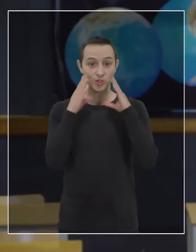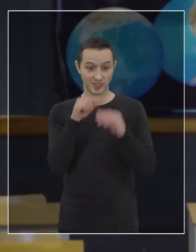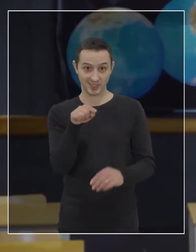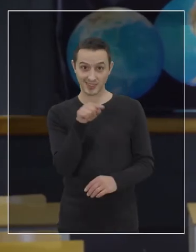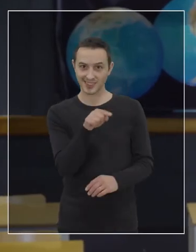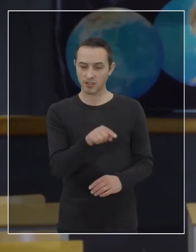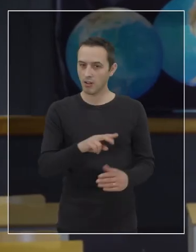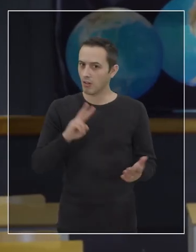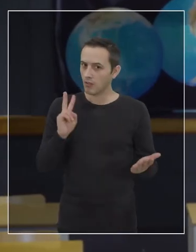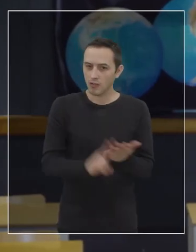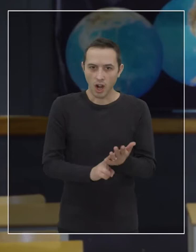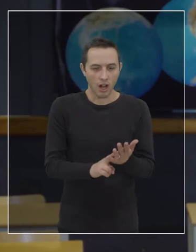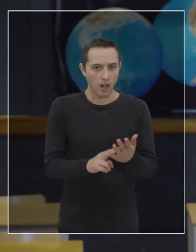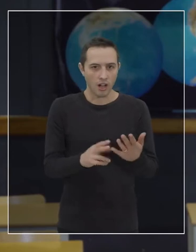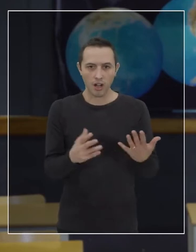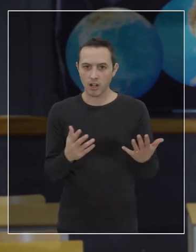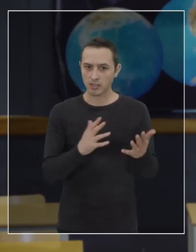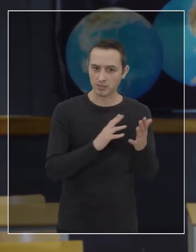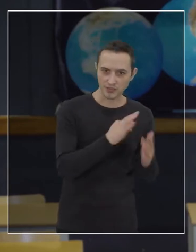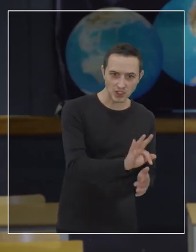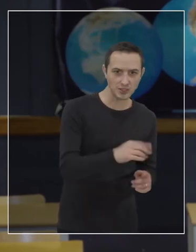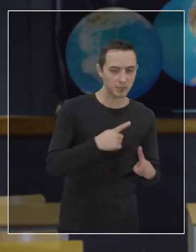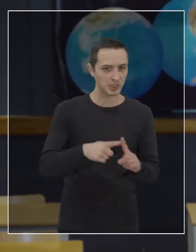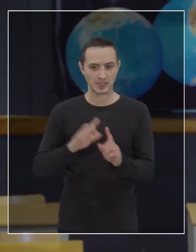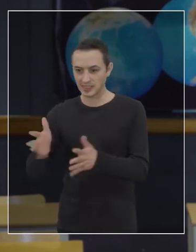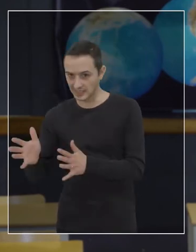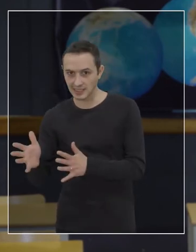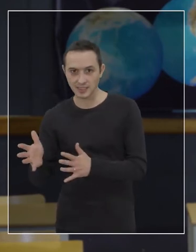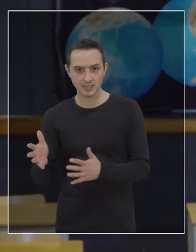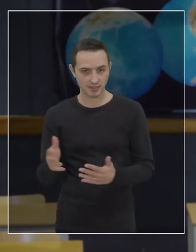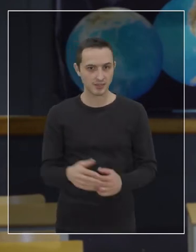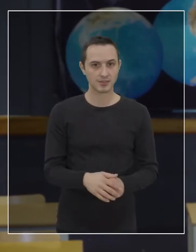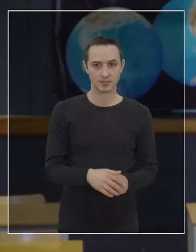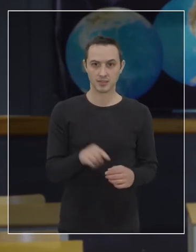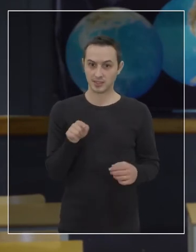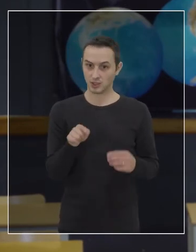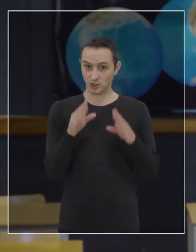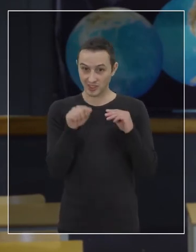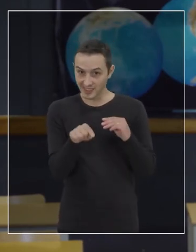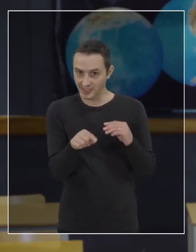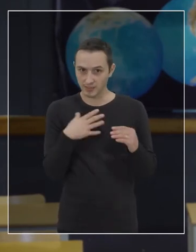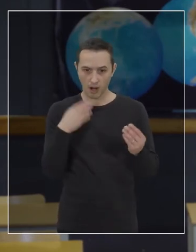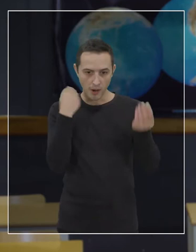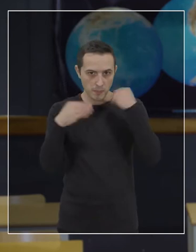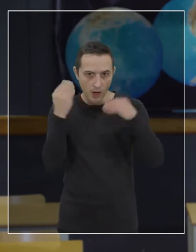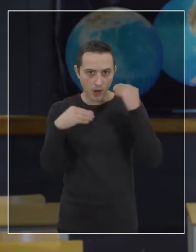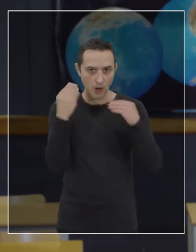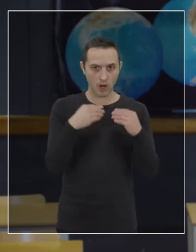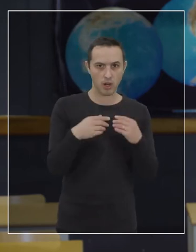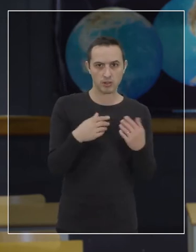Ce cours-là, c'est vraiment la langue des signes et le français. Donc là, dans ce cours-là, on